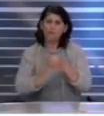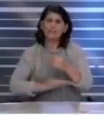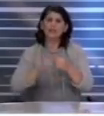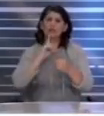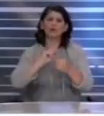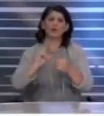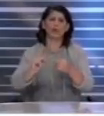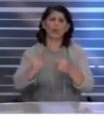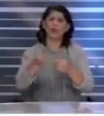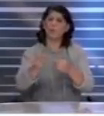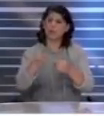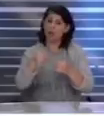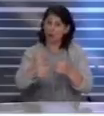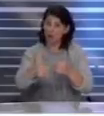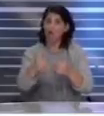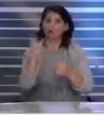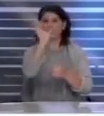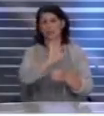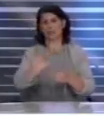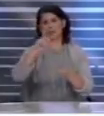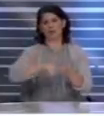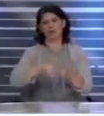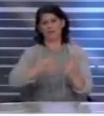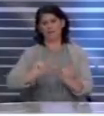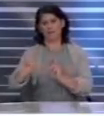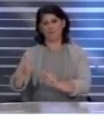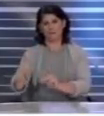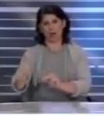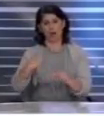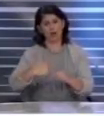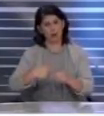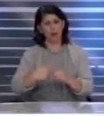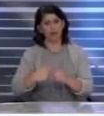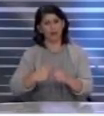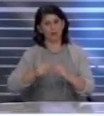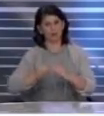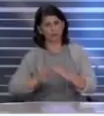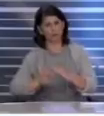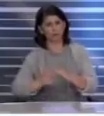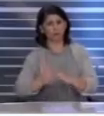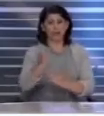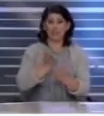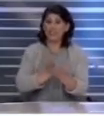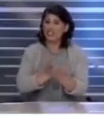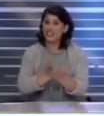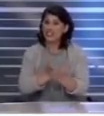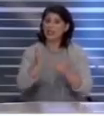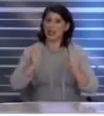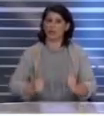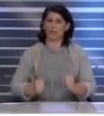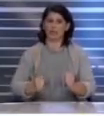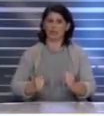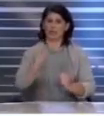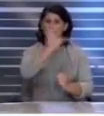της Ευρωπαϊκής μας Ένωσης. Καθώς η Ελλάδα ανακτά την δίκαια θέση της στους κόλπους της Ευρώπης, υπολογίζω